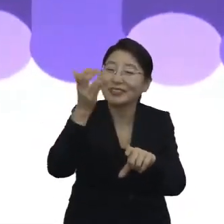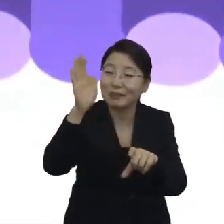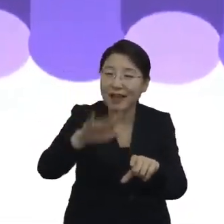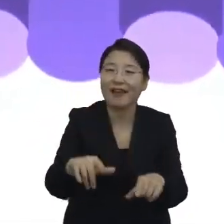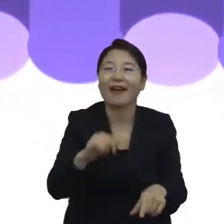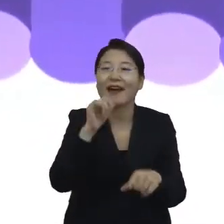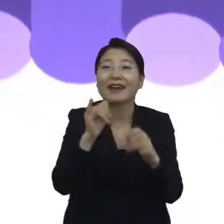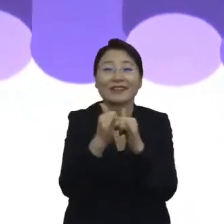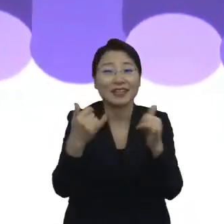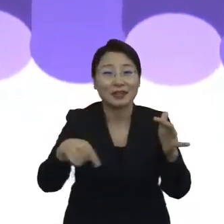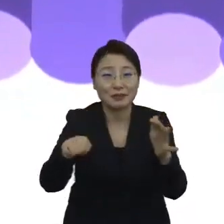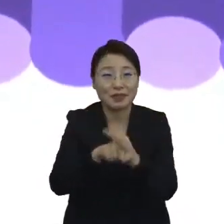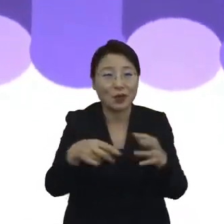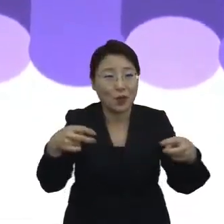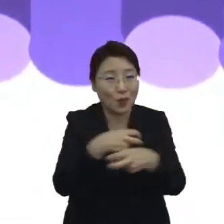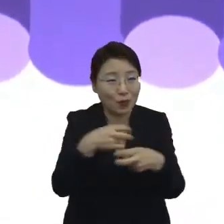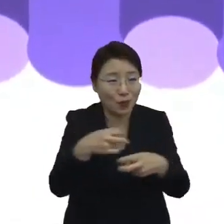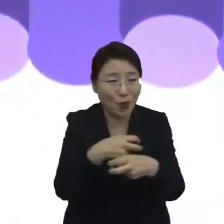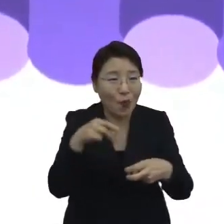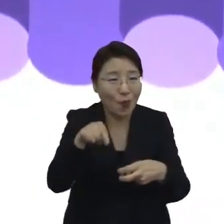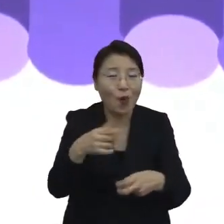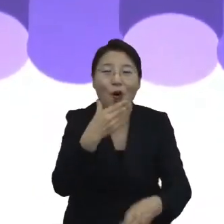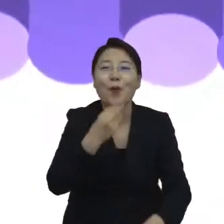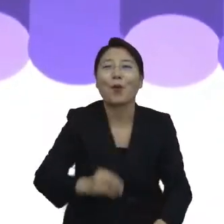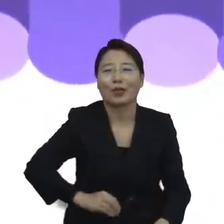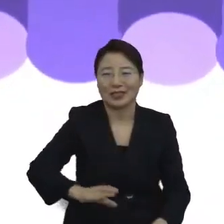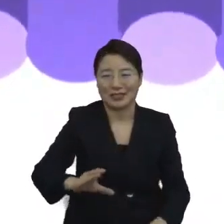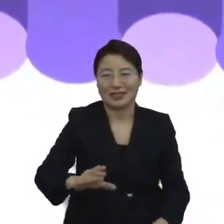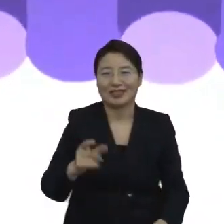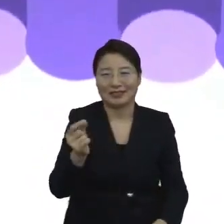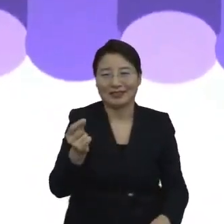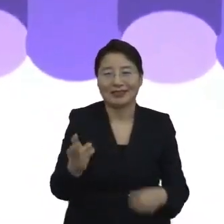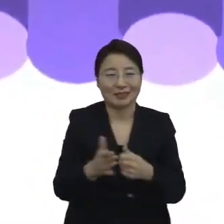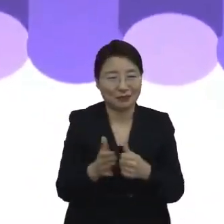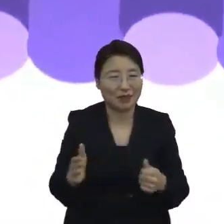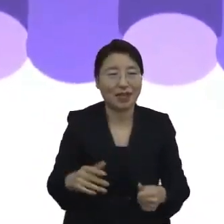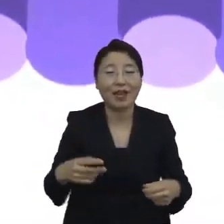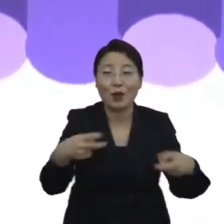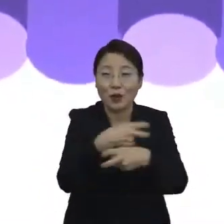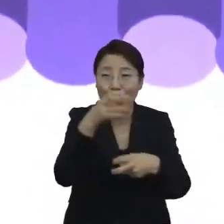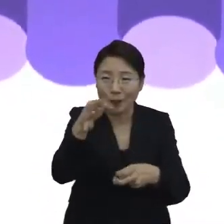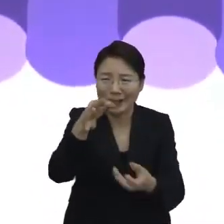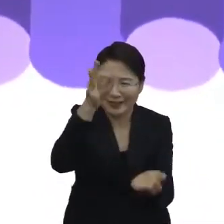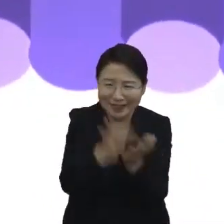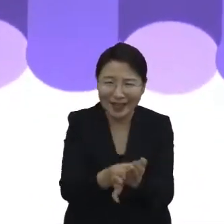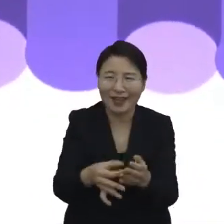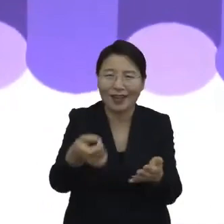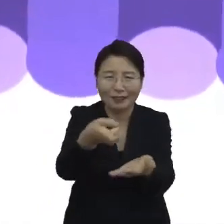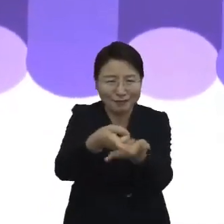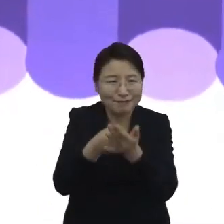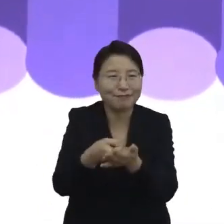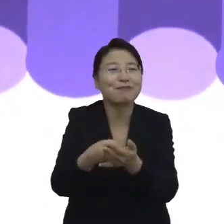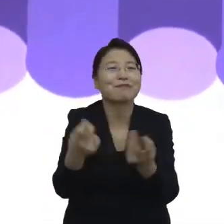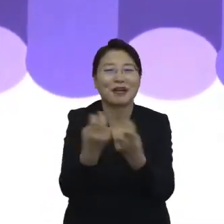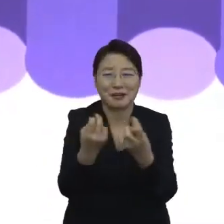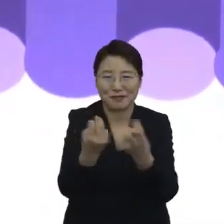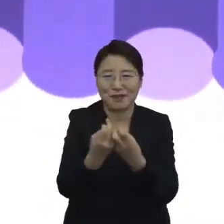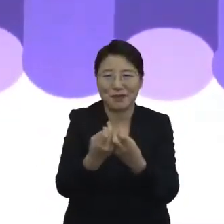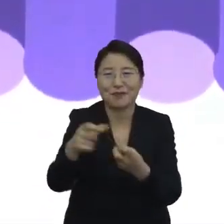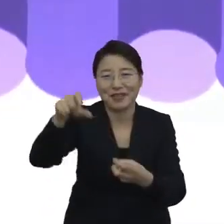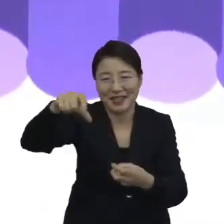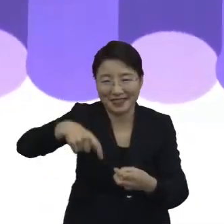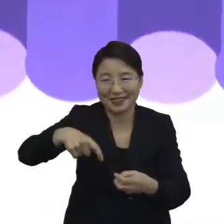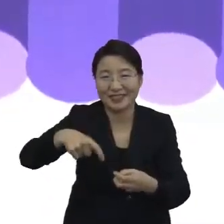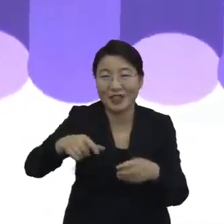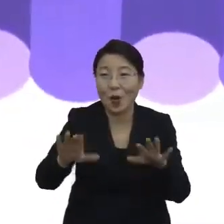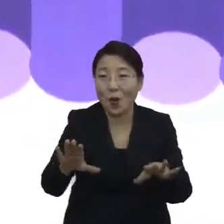서민들께 교통은 복지다 이런 관점에서 교통비를 획기적으로 줄여드릴 수 있는 정책이